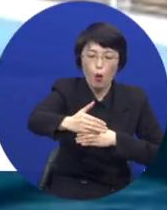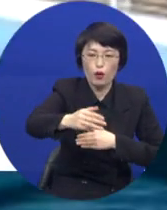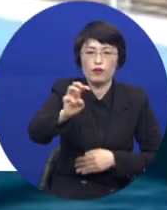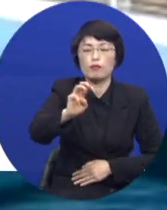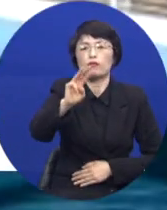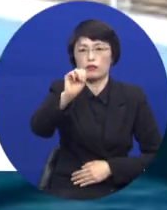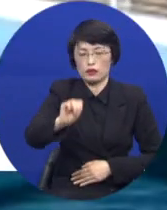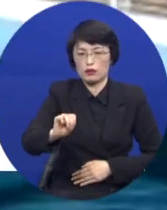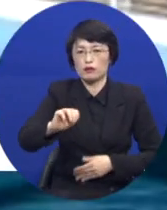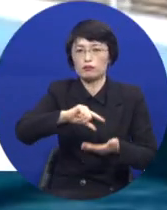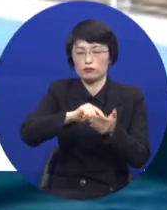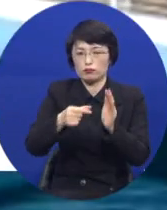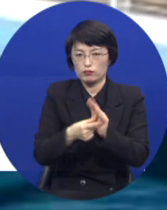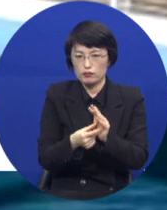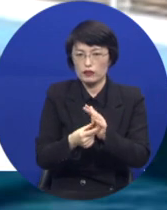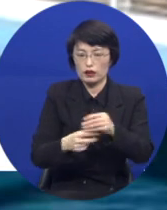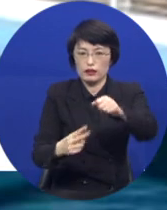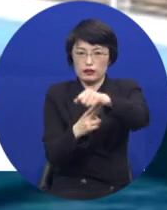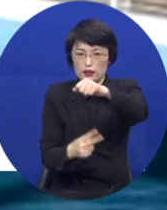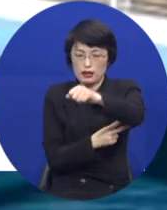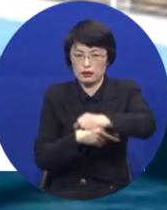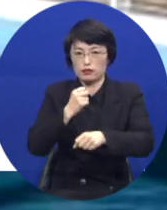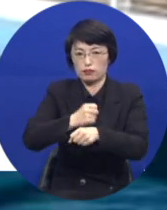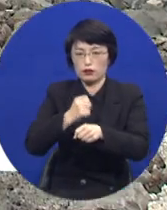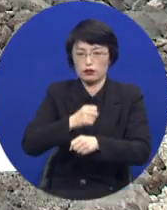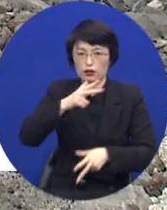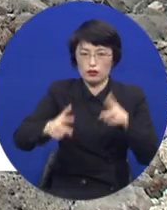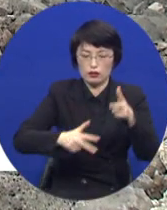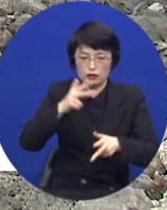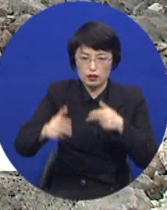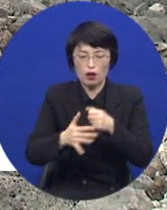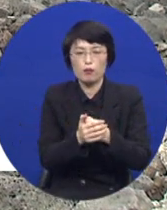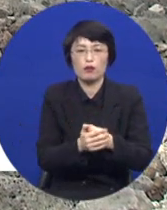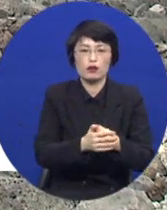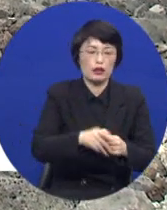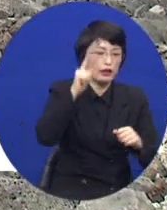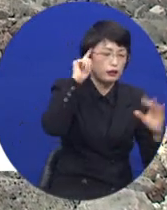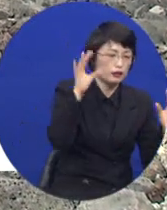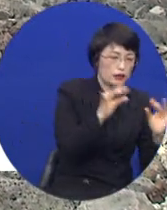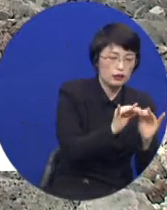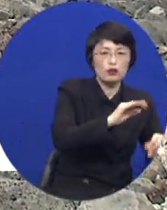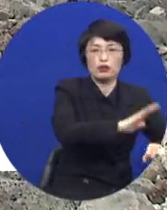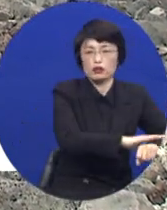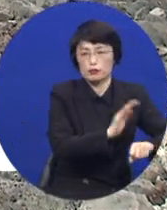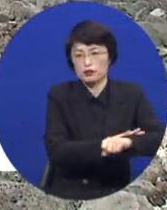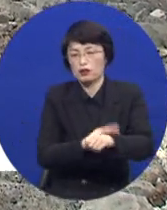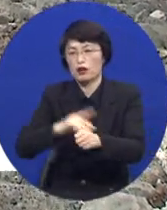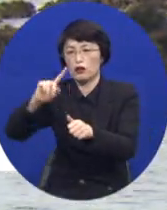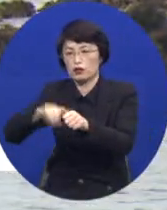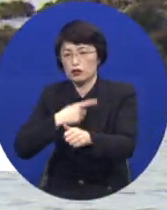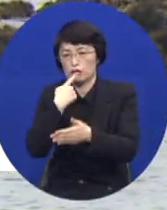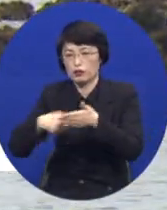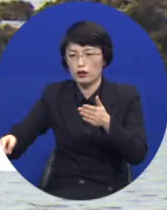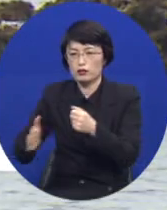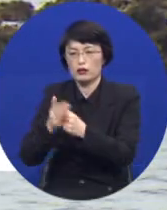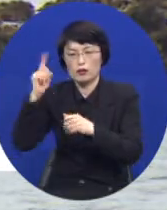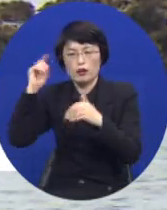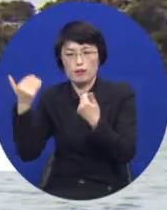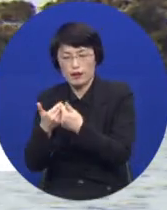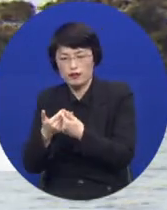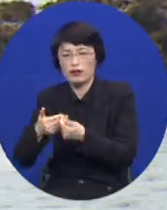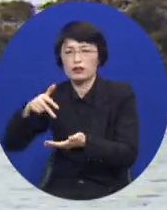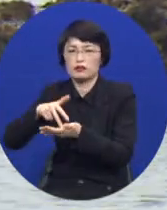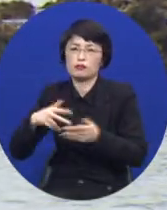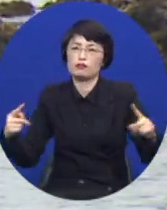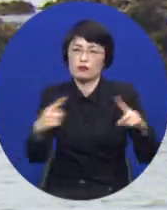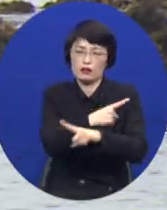활성화를 위해 건설이 필요하다는 찬성 측과 경관과 환경 훼손을 우려하는 반대 측 주장이 엇갈리고 있습니다